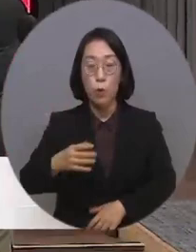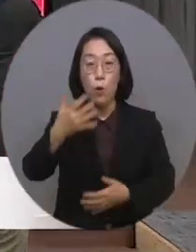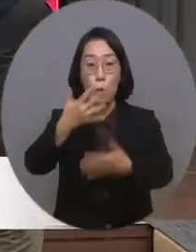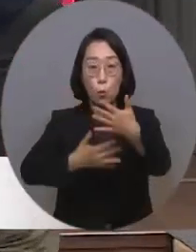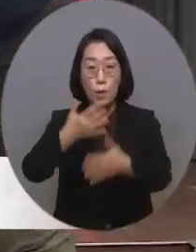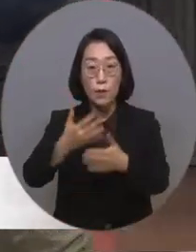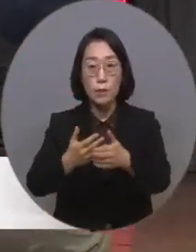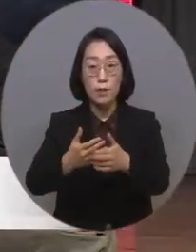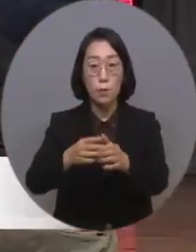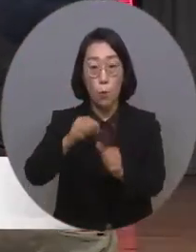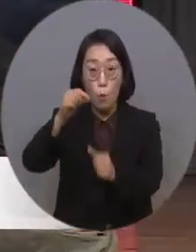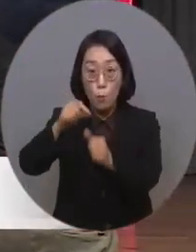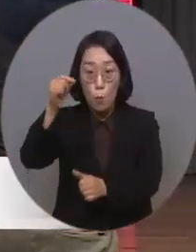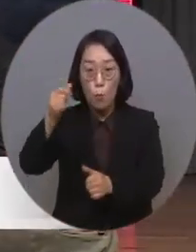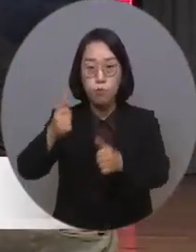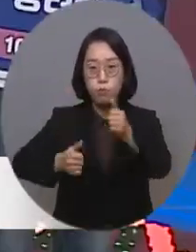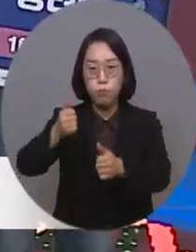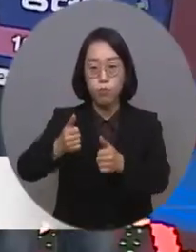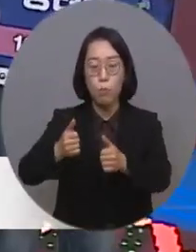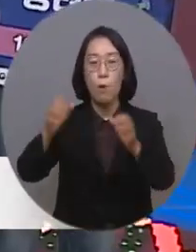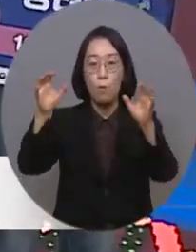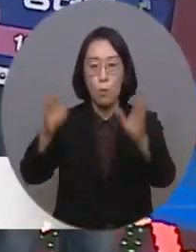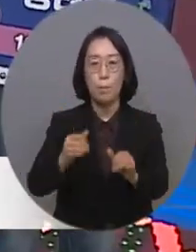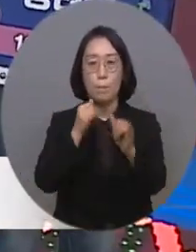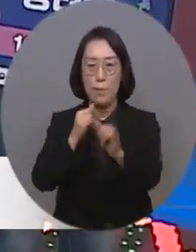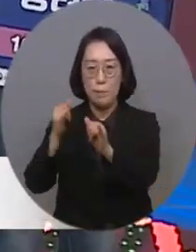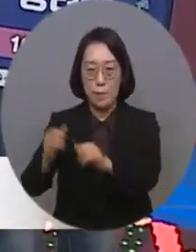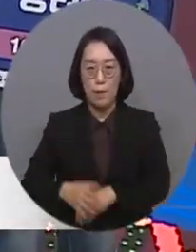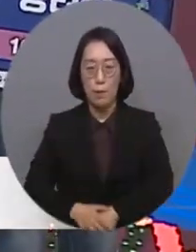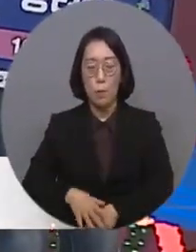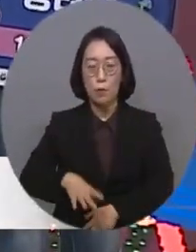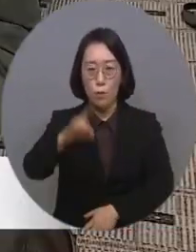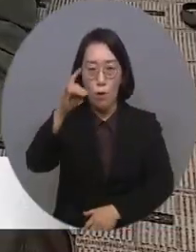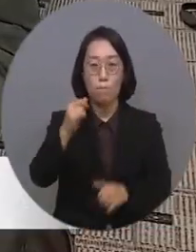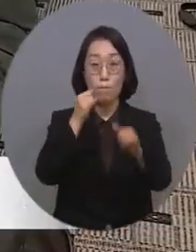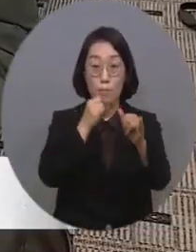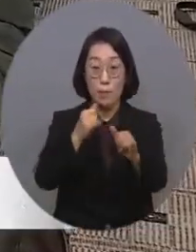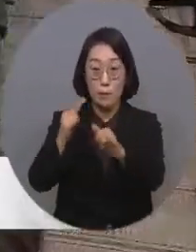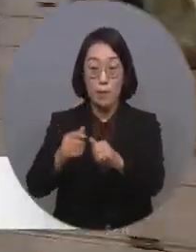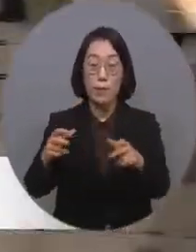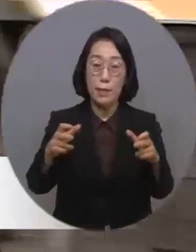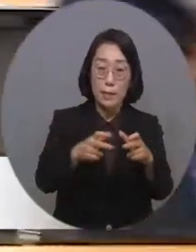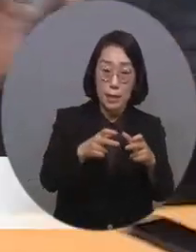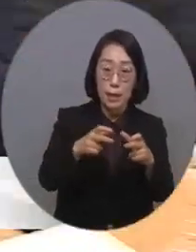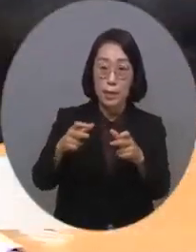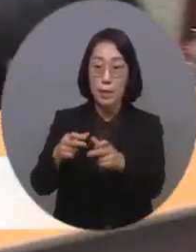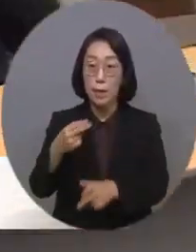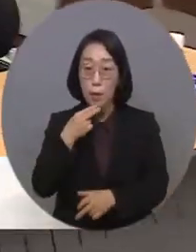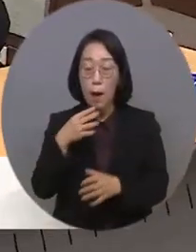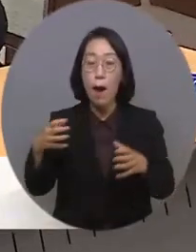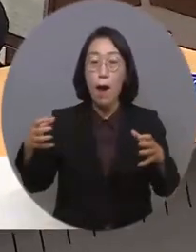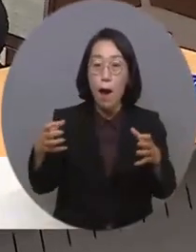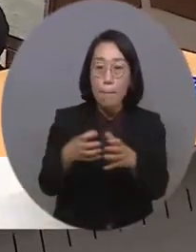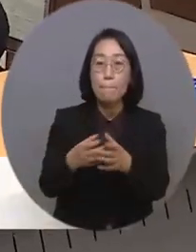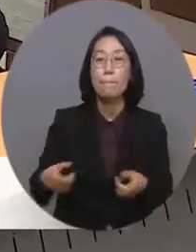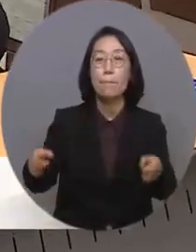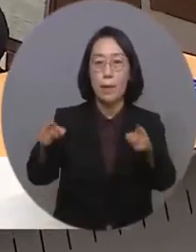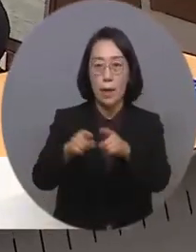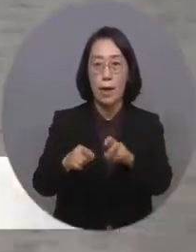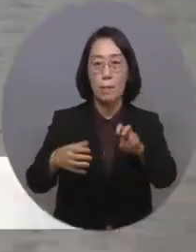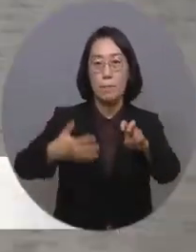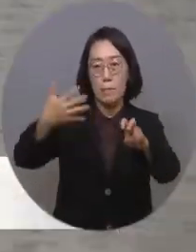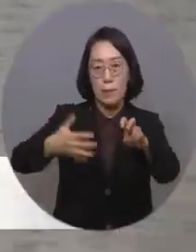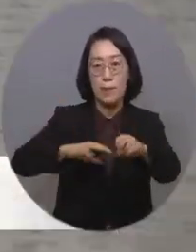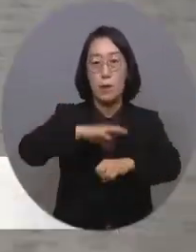공모전 시상식을 개최했습니다. 올해 처음으로 열린 공모전은 장애인과 비장애인이 함께 동행하는 미디어